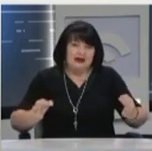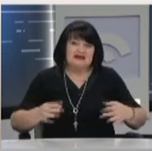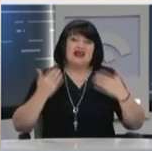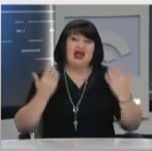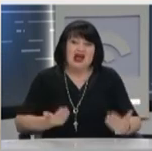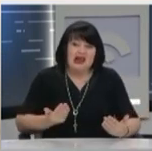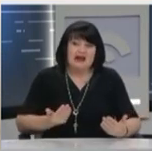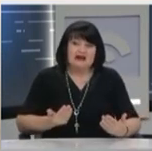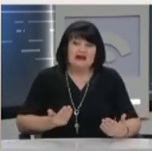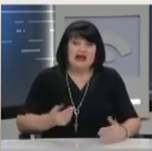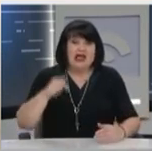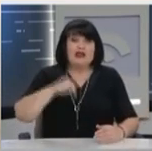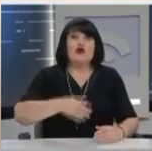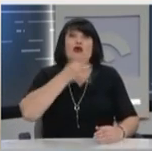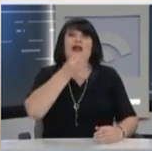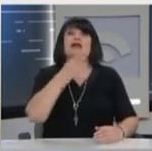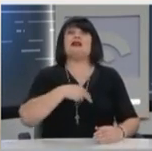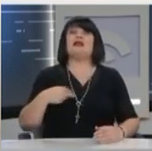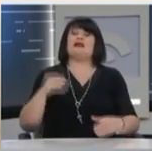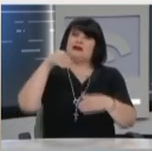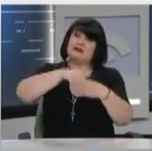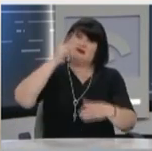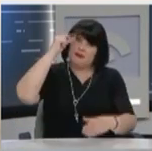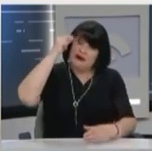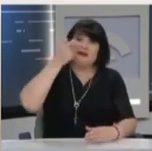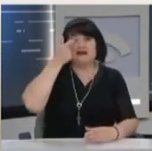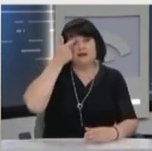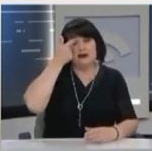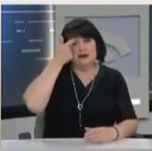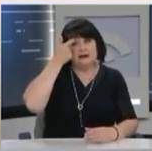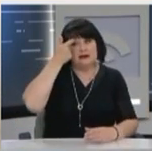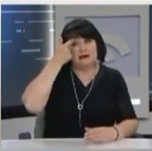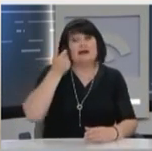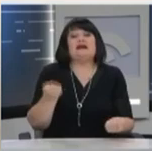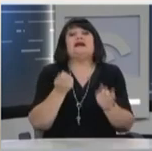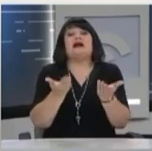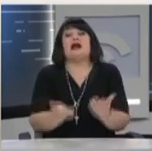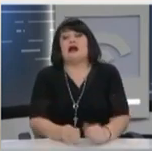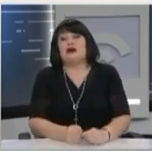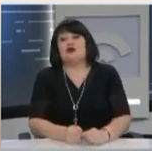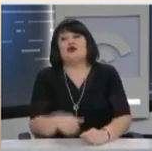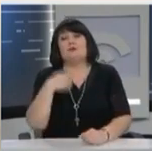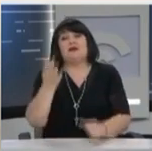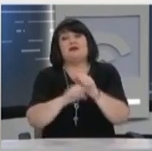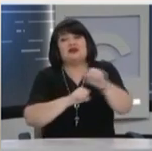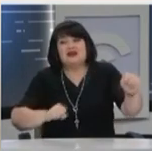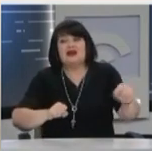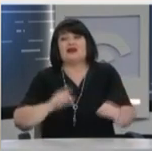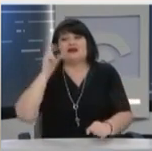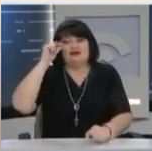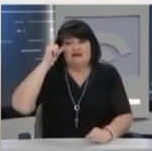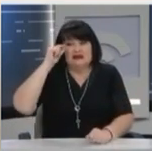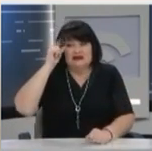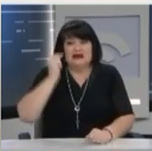Αλλά κανείς δεν μιλάει εδώ μέσα για τους καθηγητές στα πανεπιστήμια, οι οποίοι έχουν κάνει εργολαβίες. Μεταπτυχιακούς, διδακτορικούς φοιτητές,